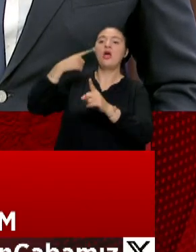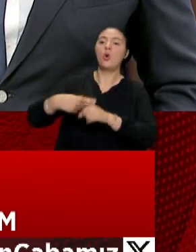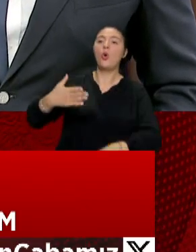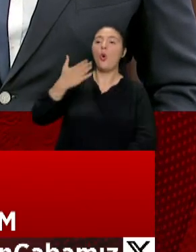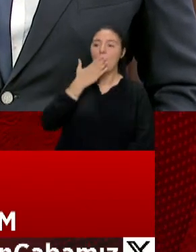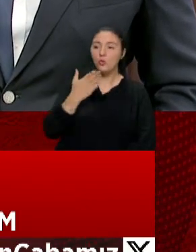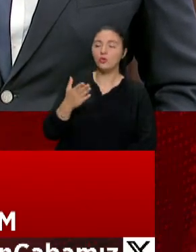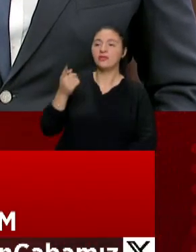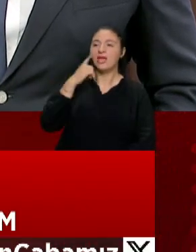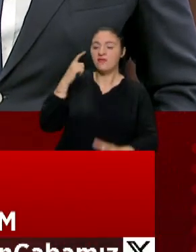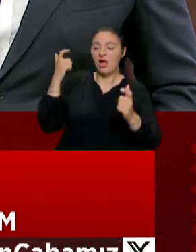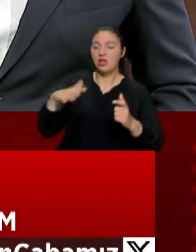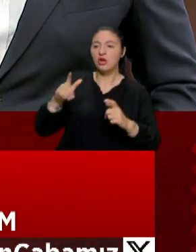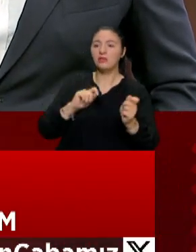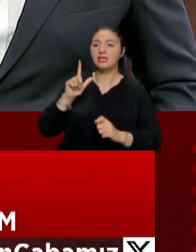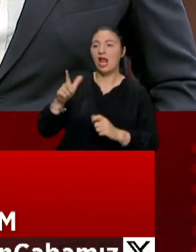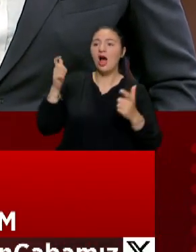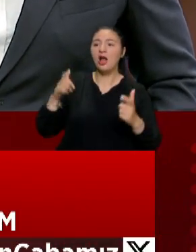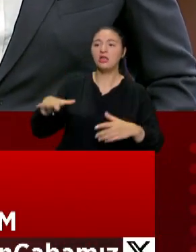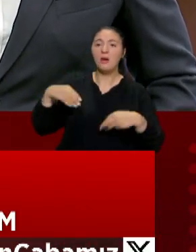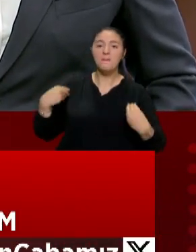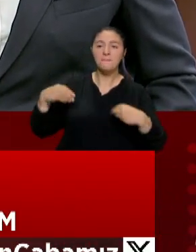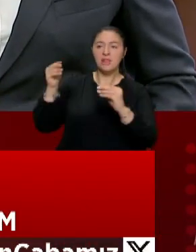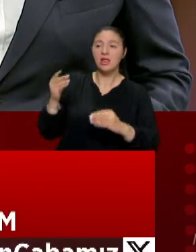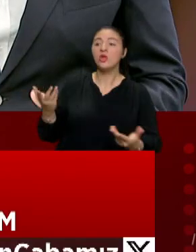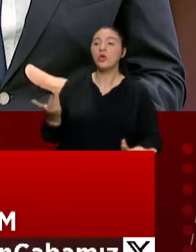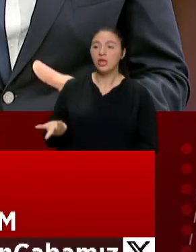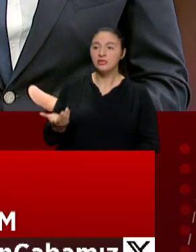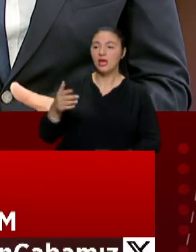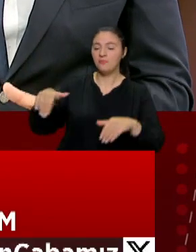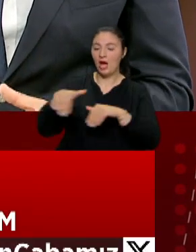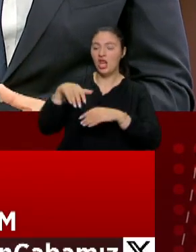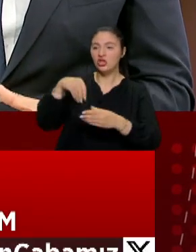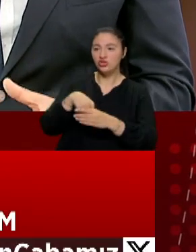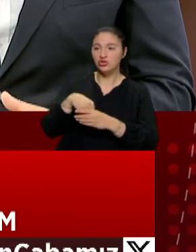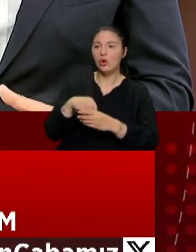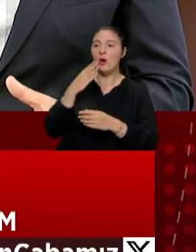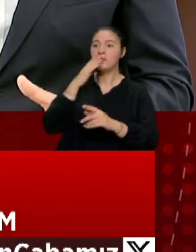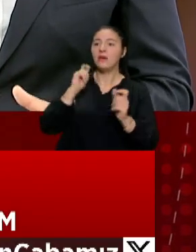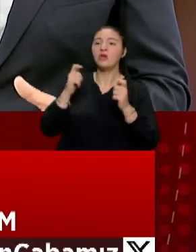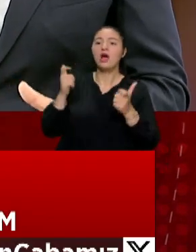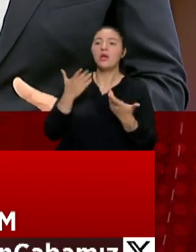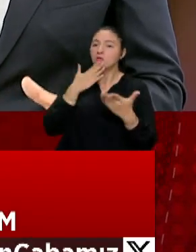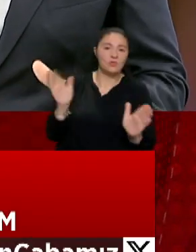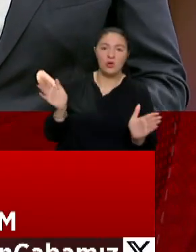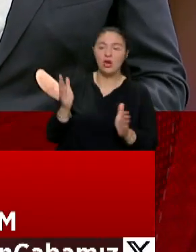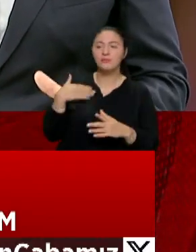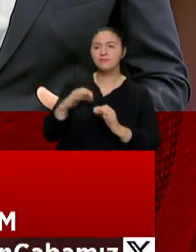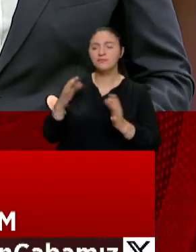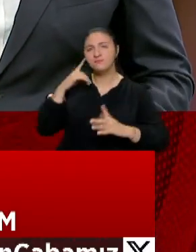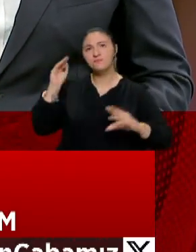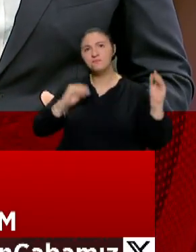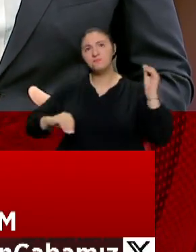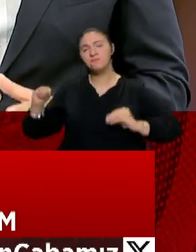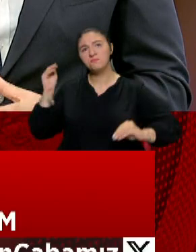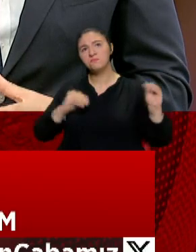ve kamusal alanda kullanılması gereken alanlar Satılmış Dolayısıyla Mahalle içinde okul yapacak alan kalmamış nasıl çözeriz